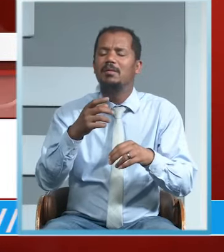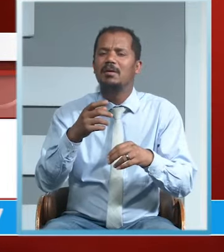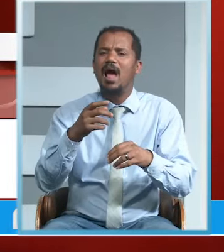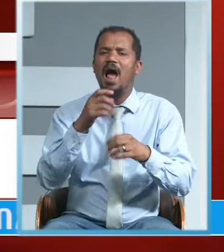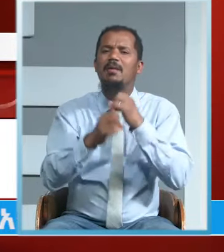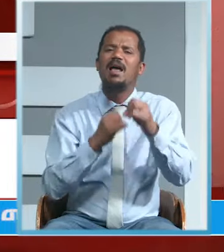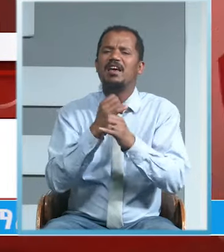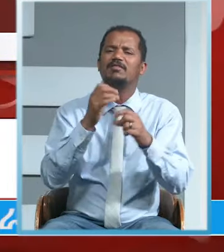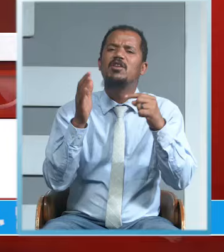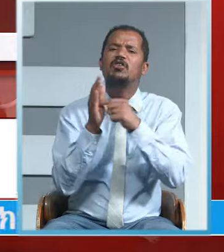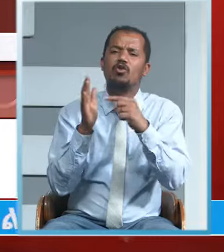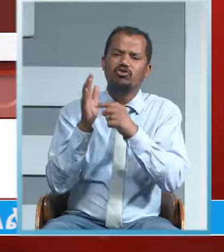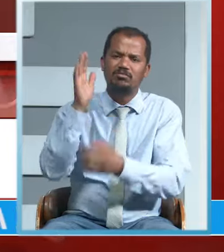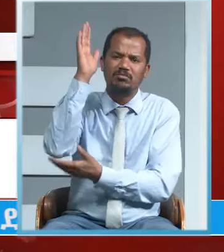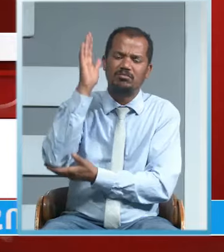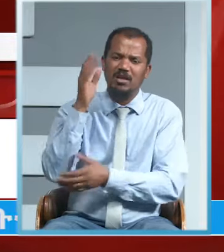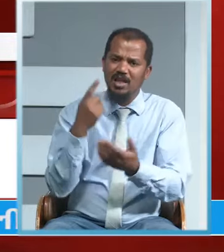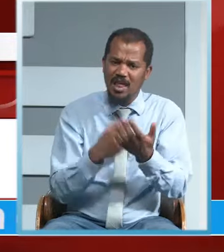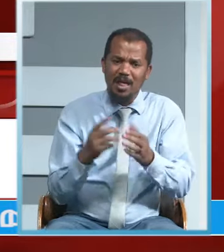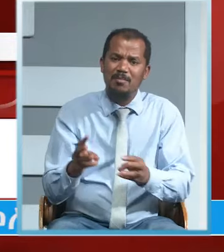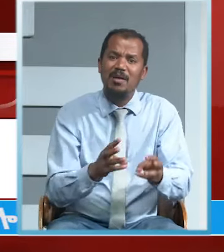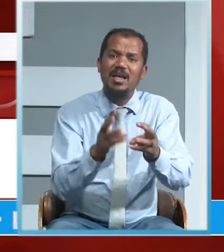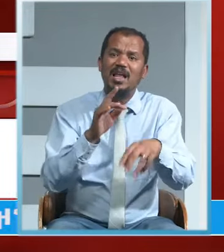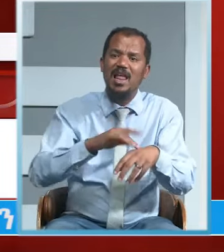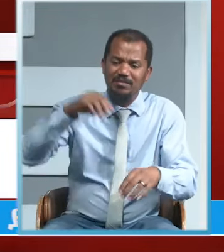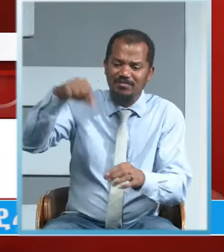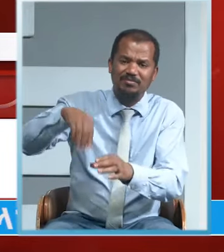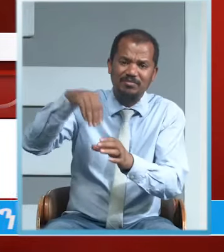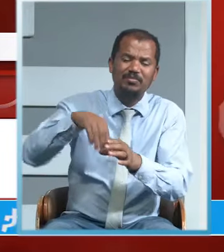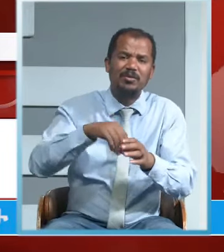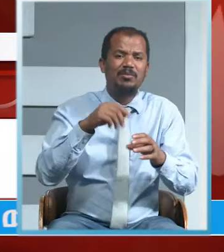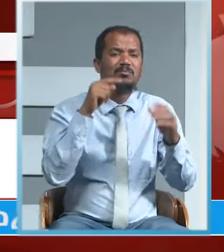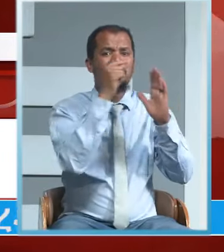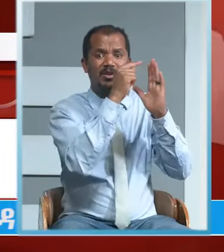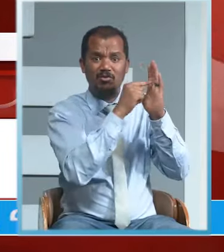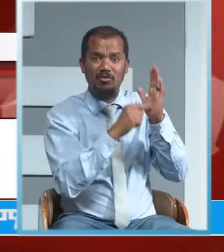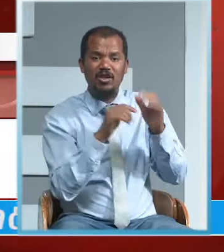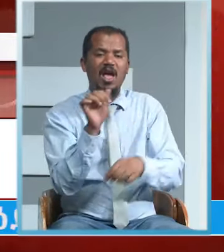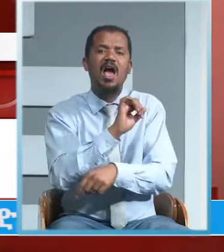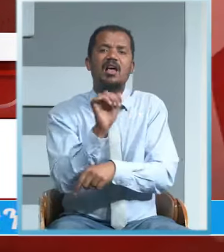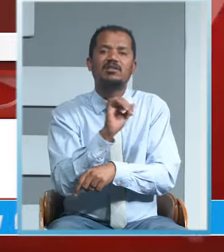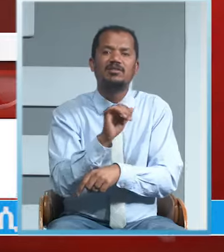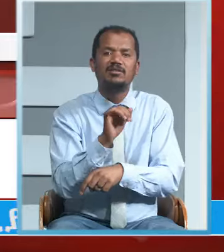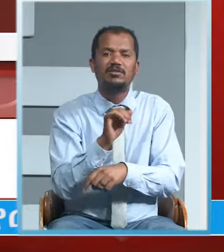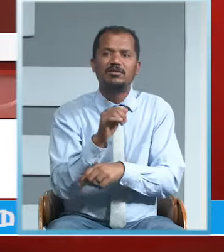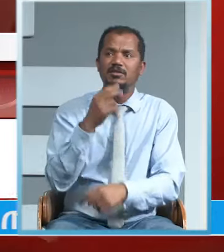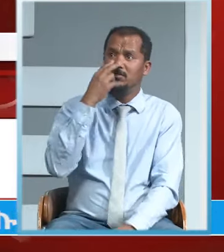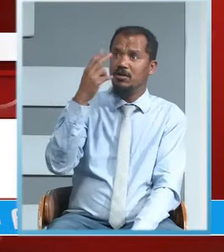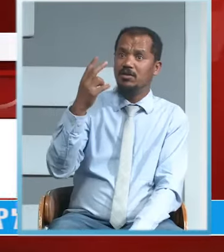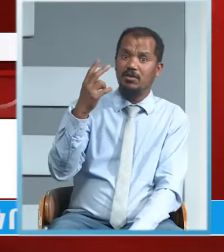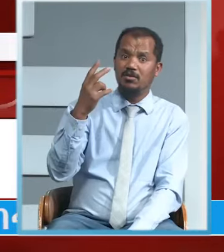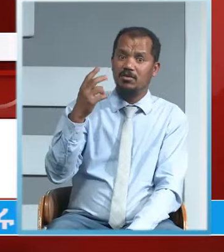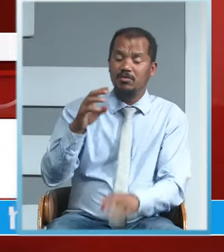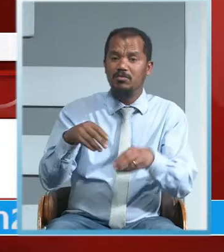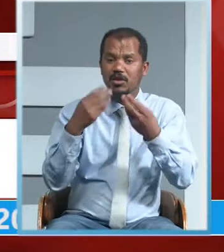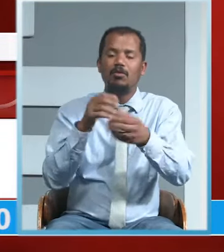ነው ያለው። ስለዚህ ይሄ መንገድ ላይ ዓለም አቀፍ ምልክቶቹ ለአሽከርካሪዎች መረጃ የሚሰጡ ነገሮች መንገድ